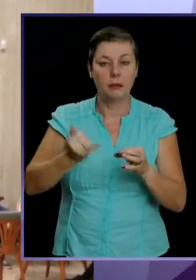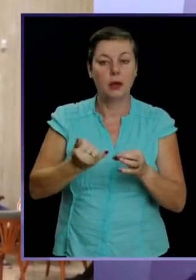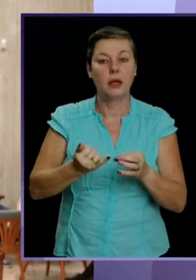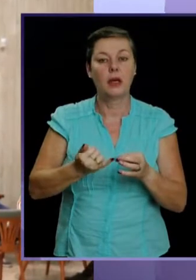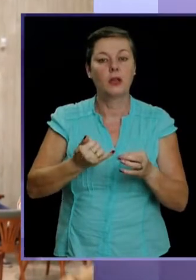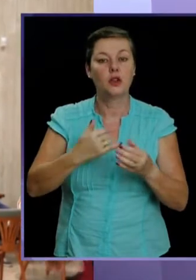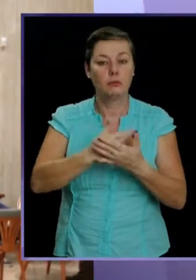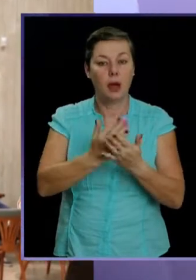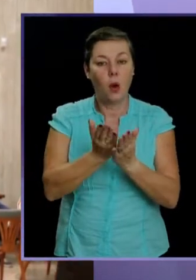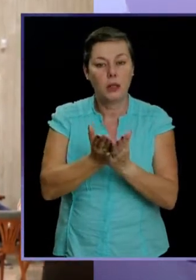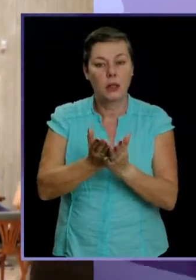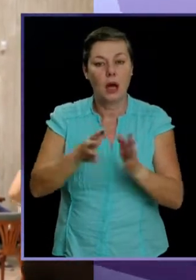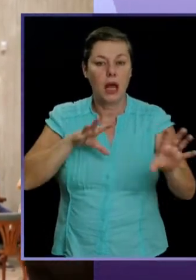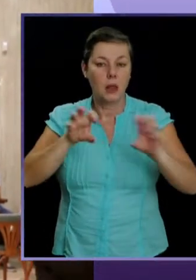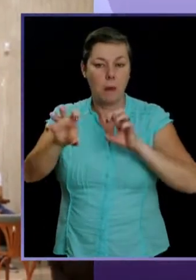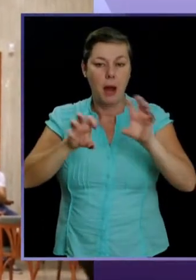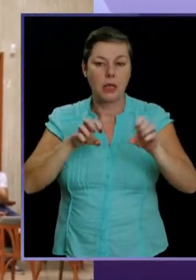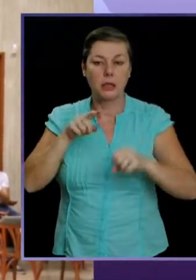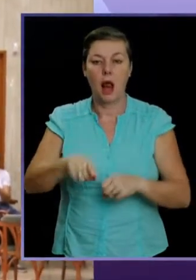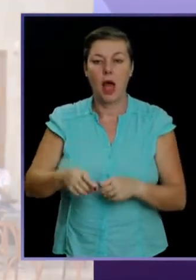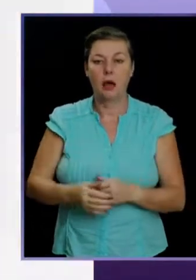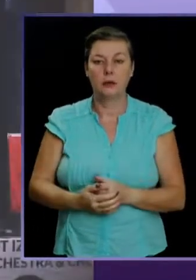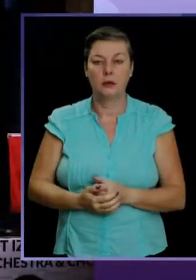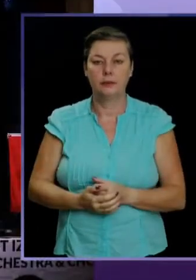és megosztani velük tapasztalatainkat.